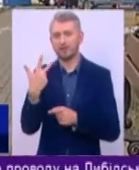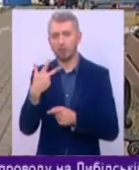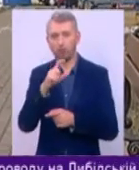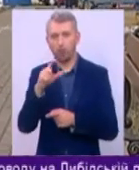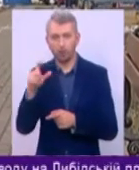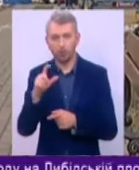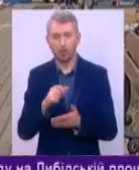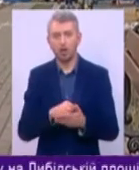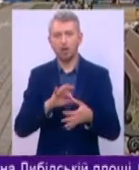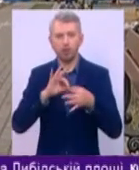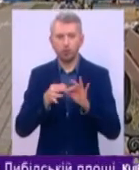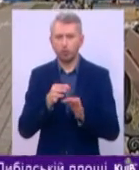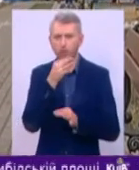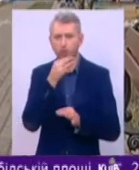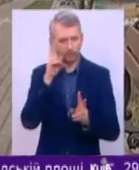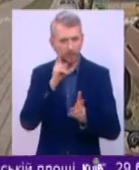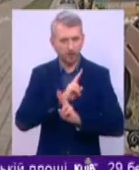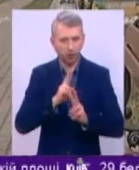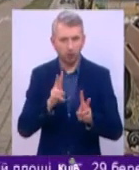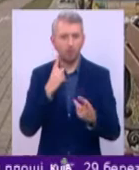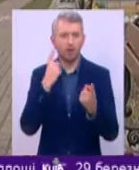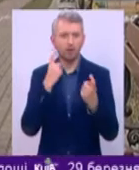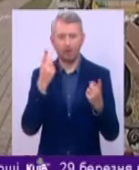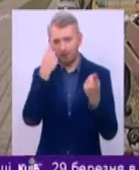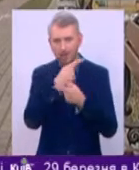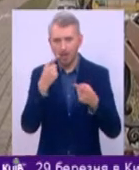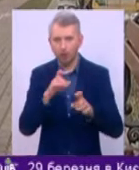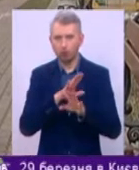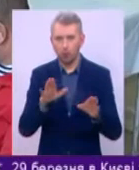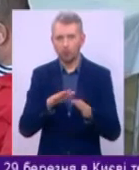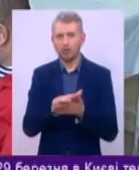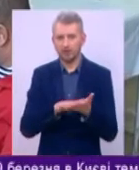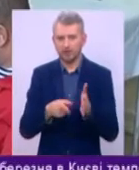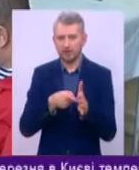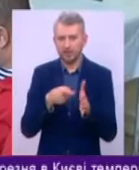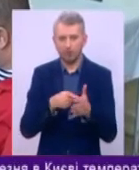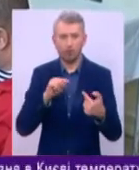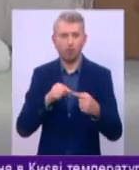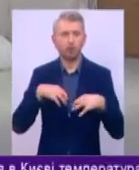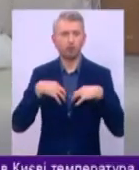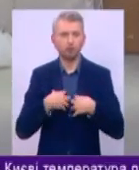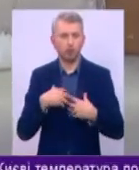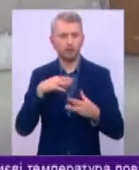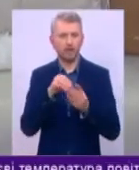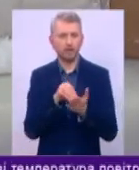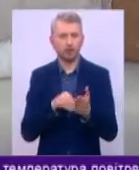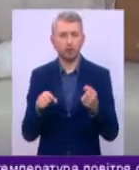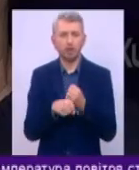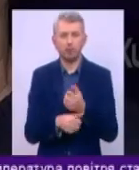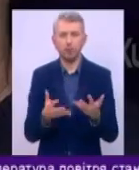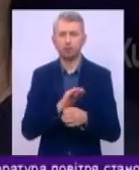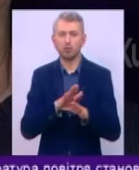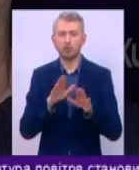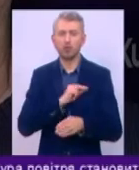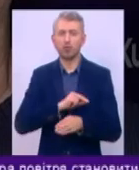поверху. Подробиці поки що невідомі. Дані не розголошуються, йдеться слідство. Попри сумну статистику, травми отримують не лише на робочому